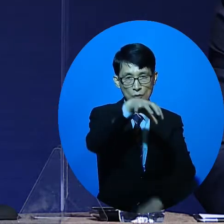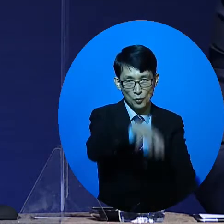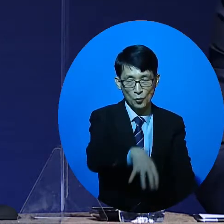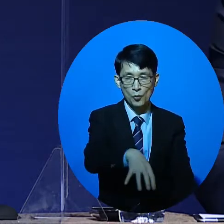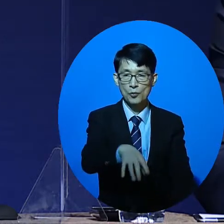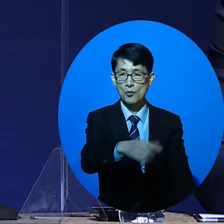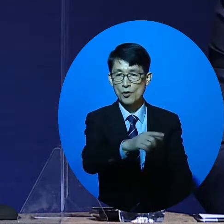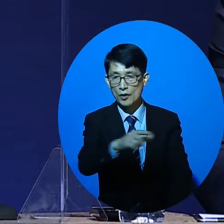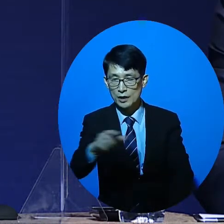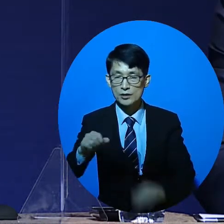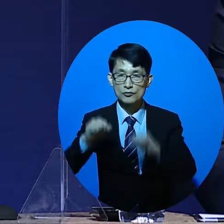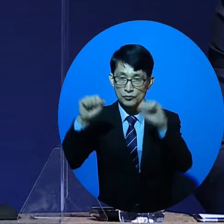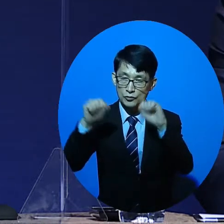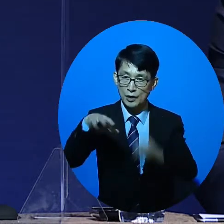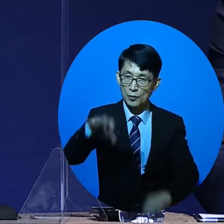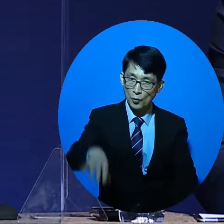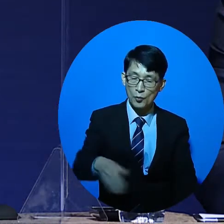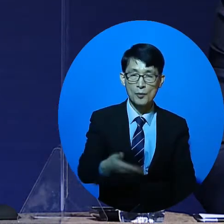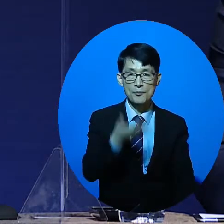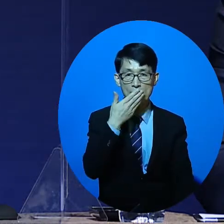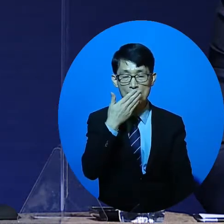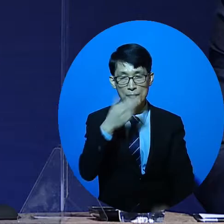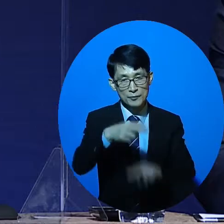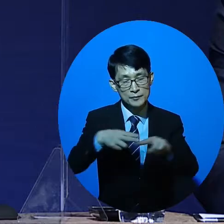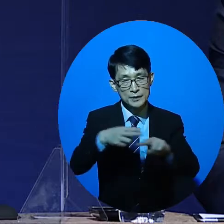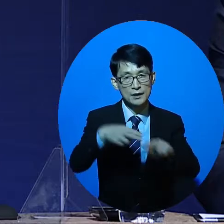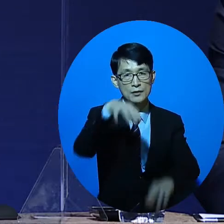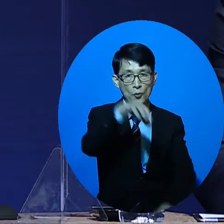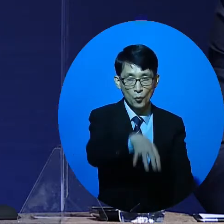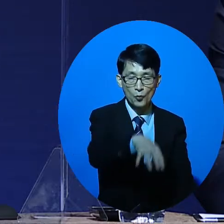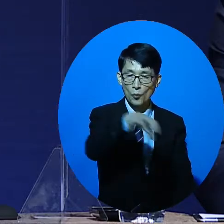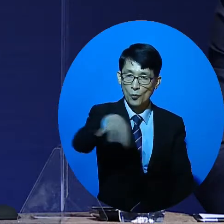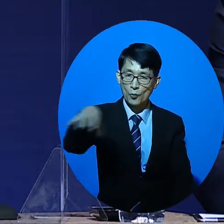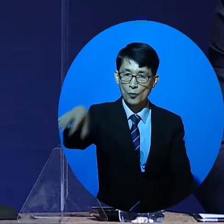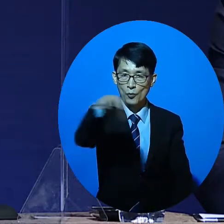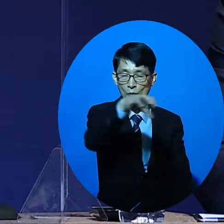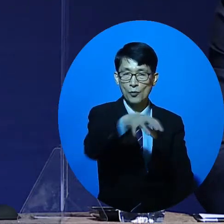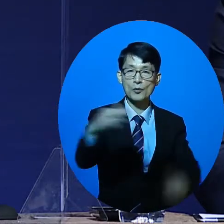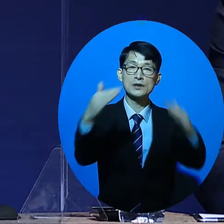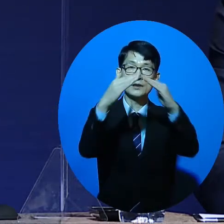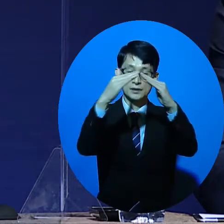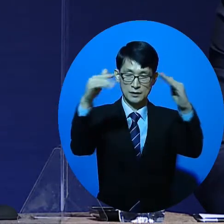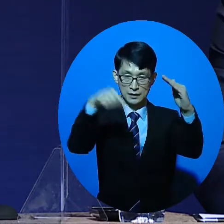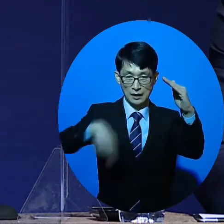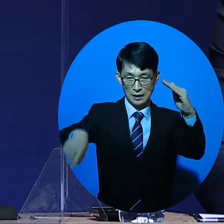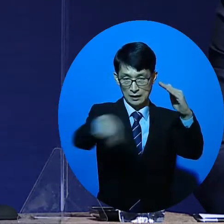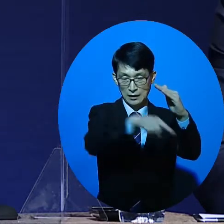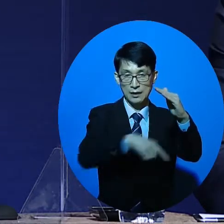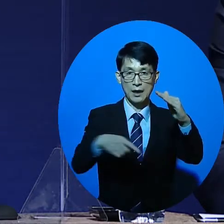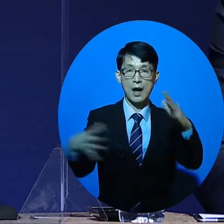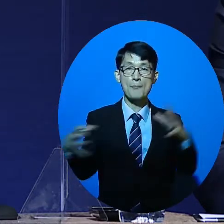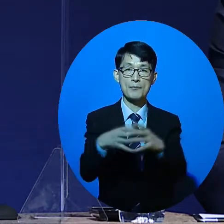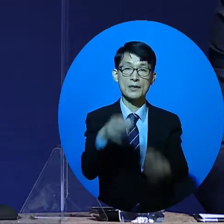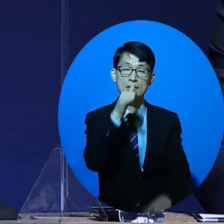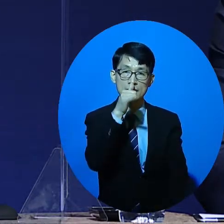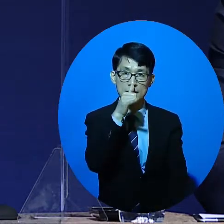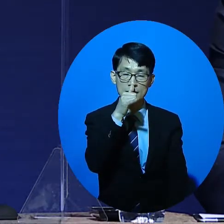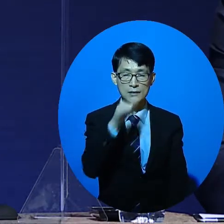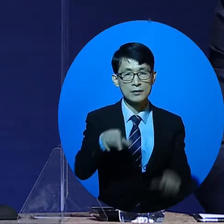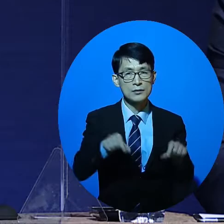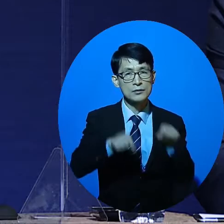서예도 할 수 있고 뭐 음식도 만들 수 있는 여러 가지 이제 복합 시설이 있기 때문에 그런 쪽으로 우리도 유도할 필요가 있지